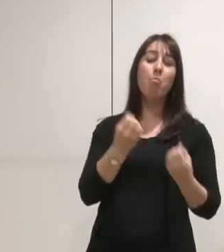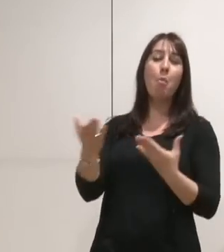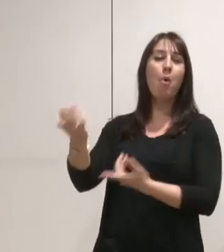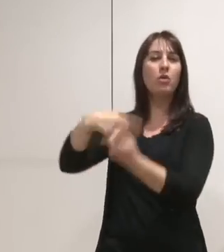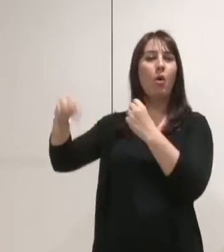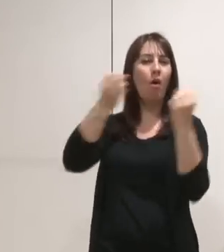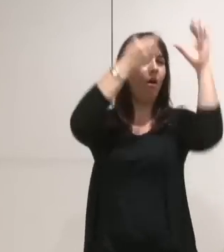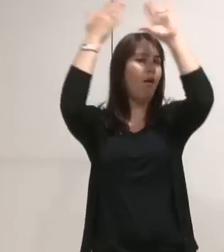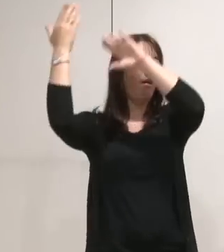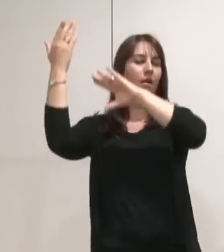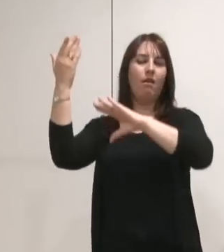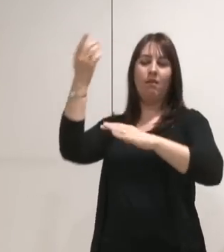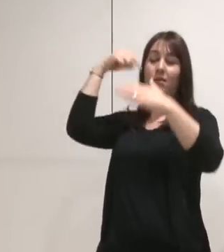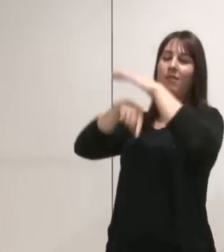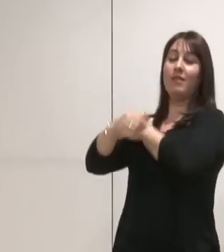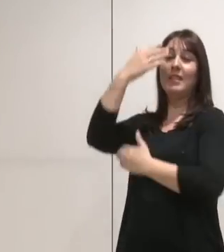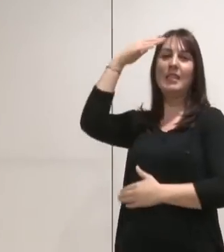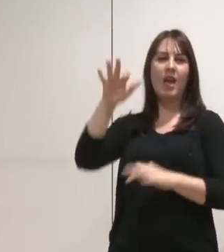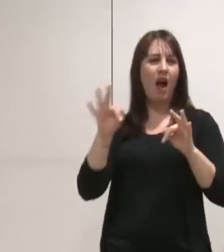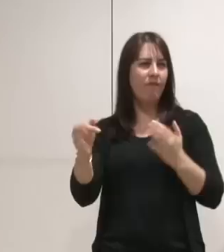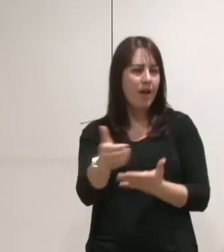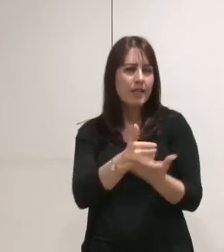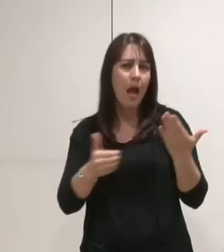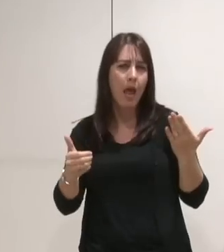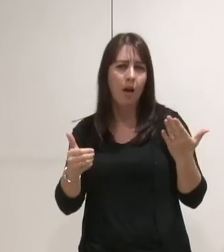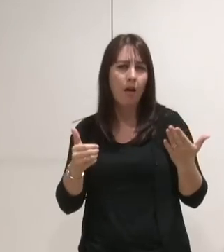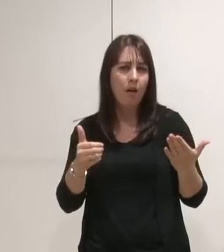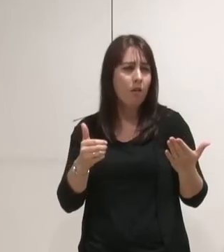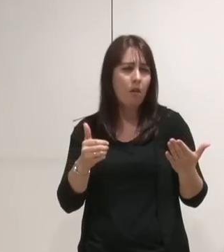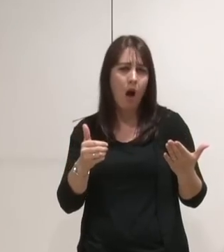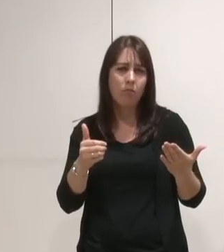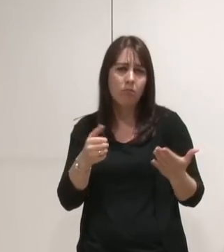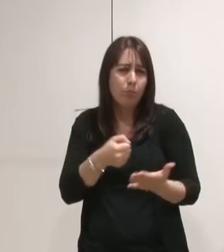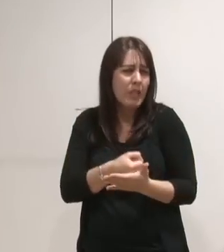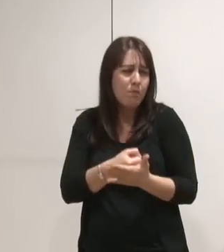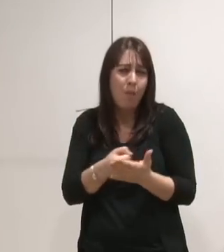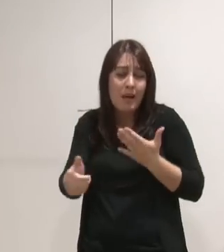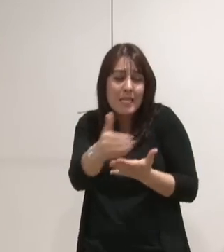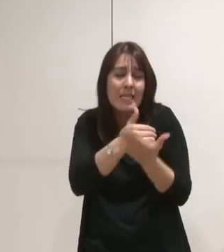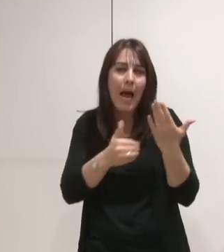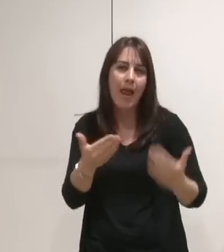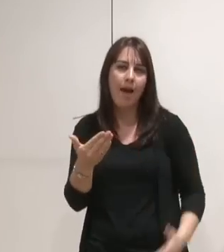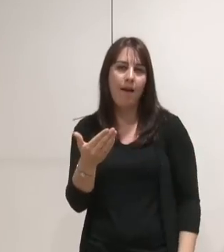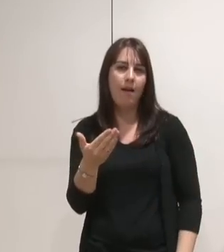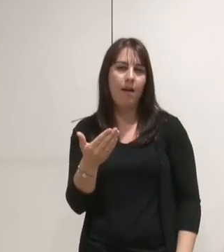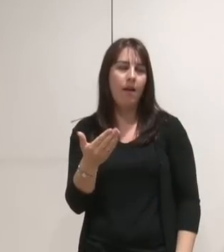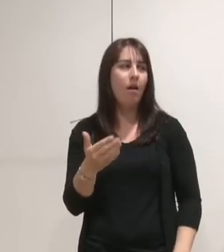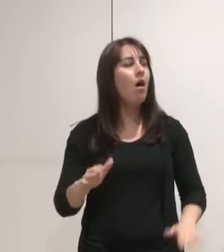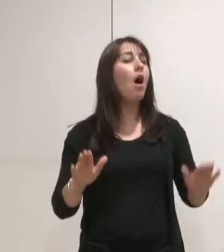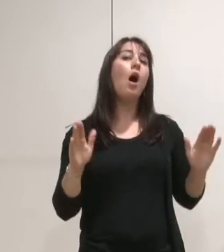eux en terme de salaire tout simplement donc qui